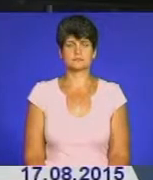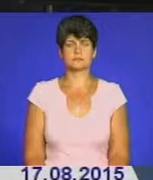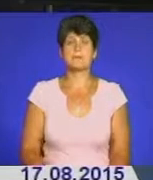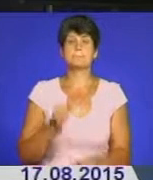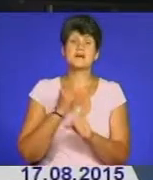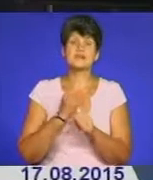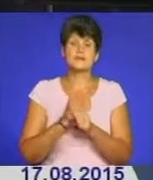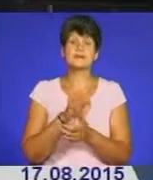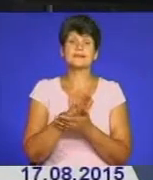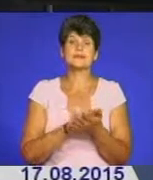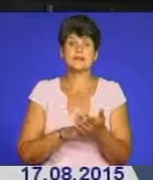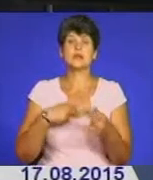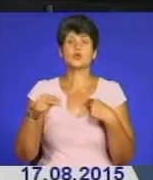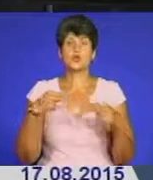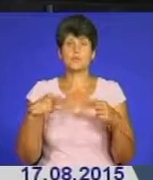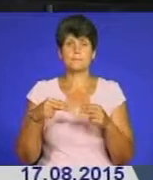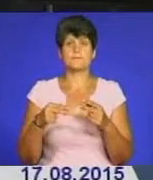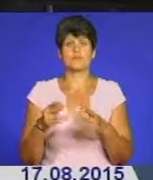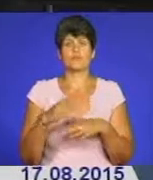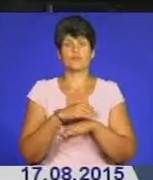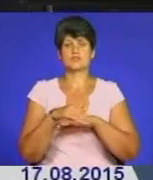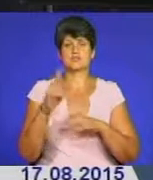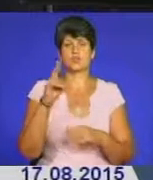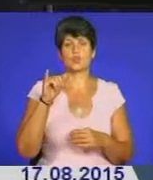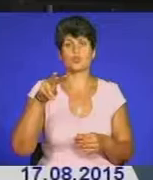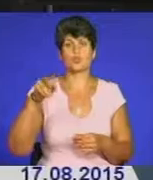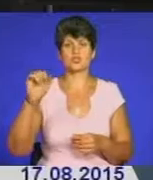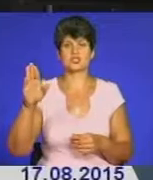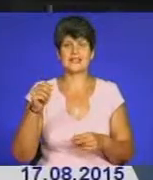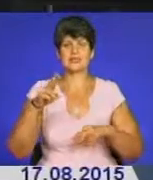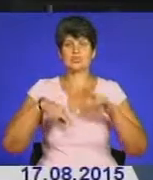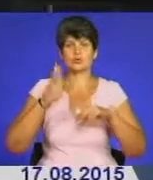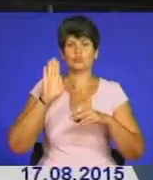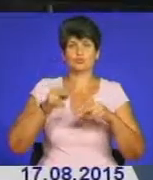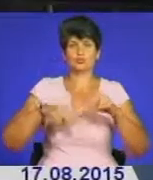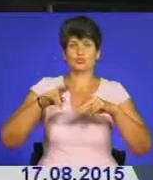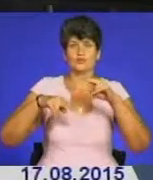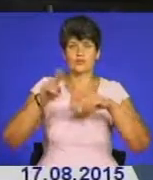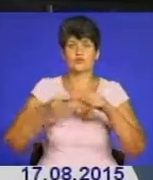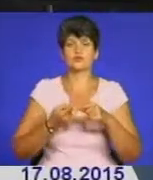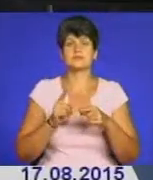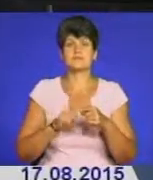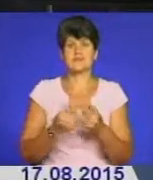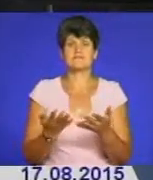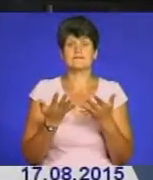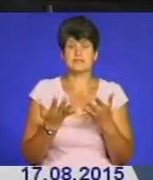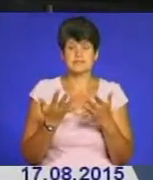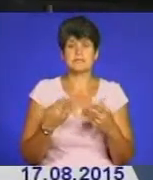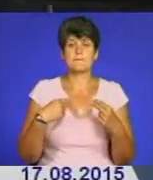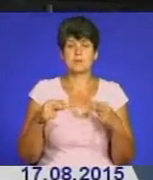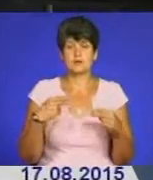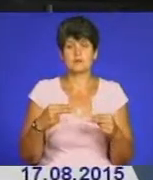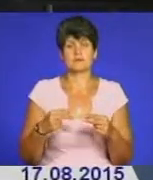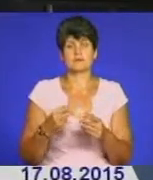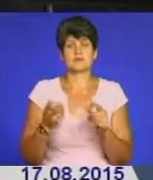Чи працюватиме надалі торговиця на бульварі Куліша у Тернополі, чи все-таки ринок забудують? Щоб з'ясувати це, підприємці, які там ведуть торгівлю,